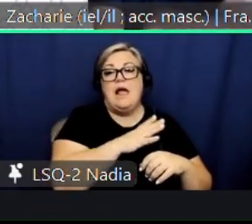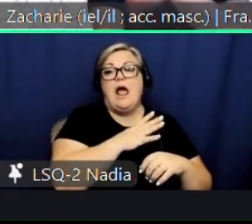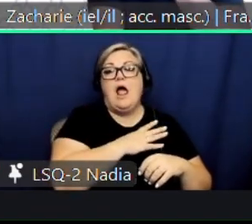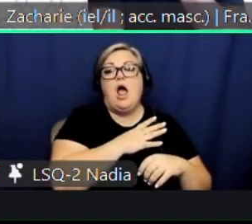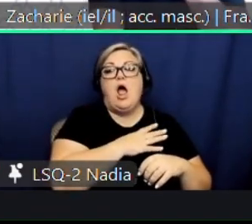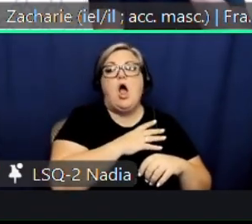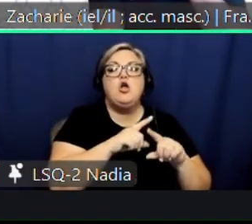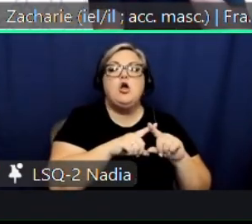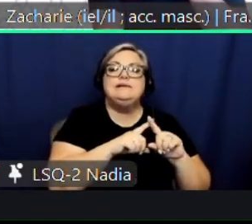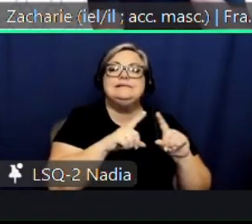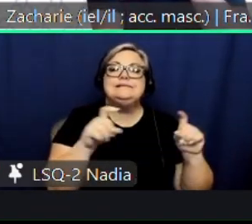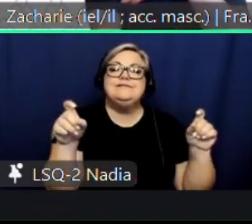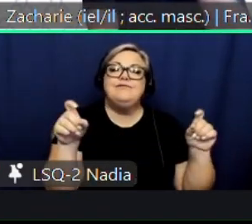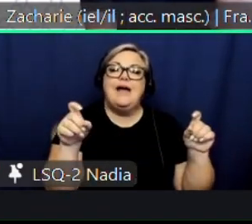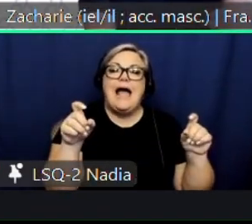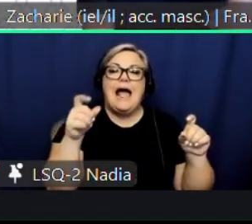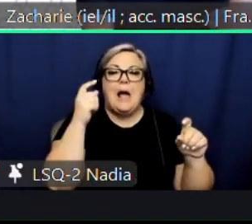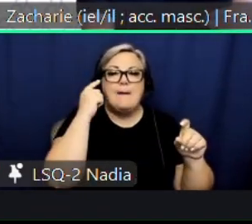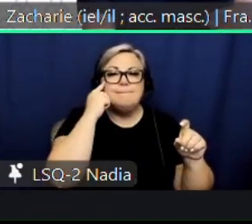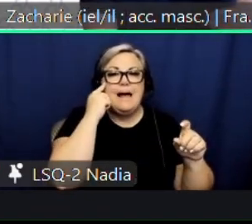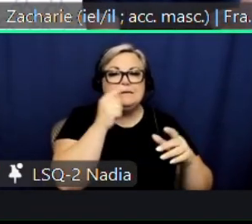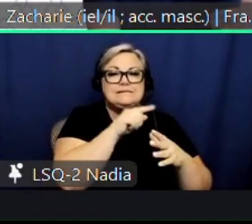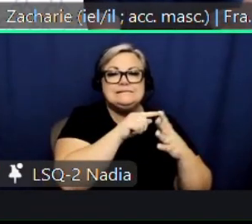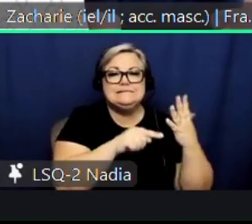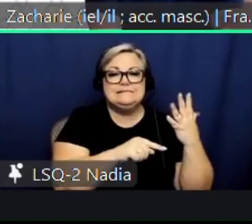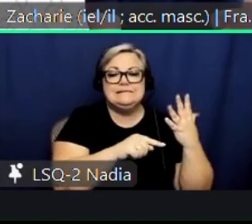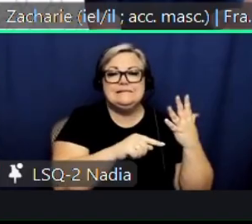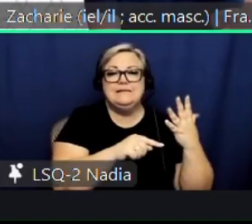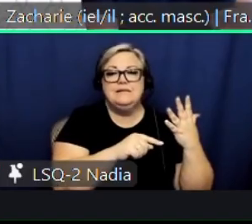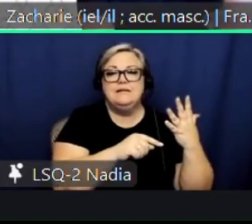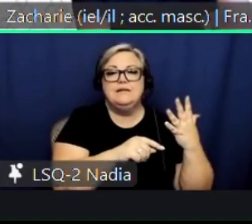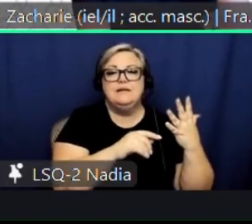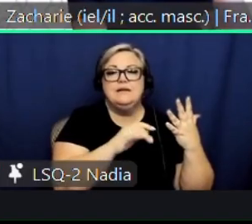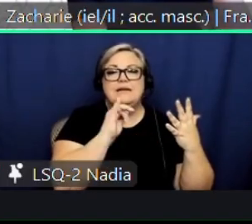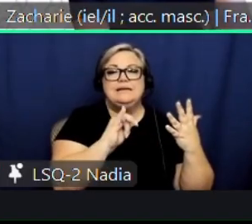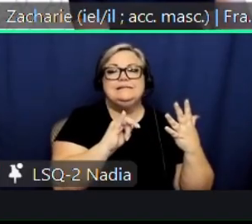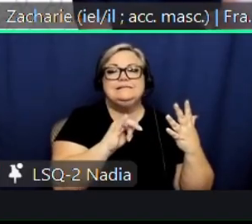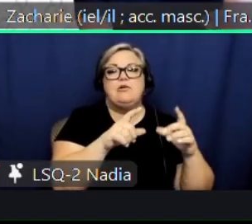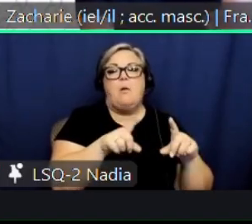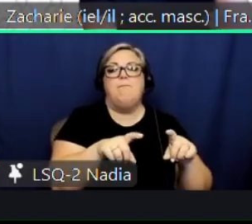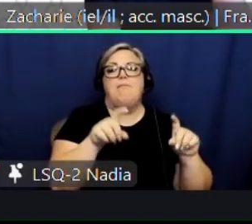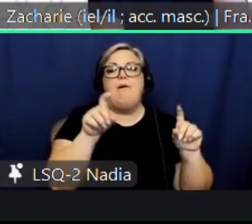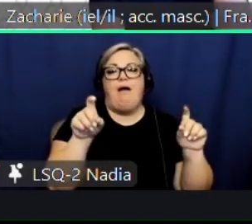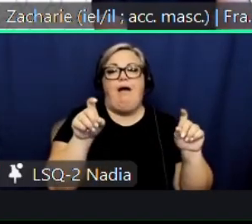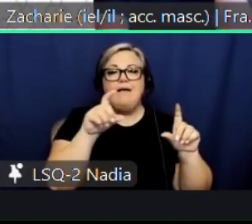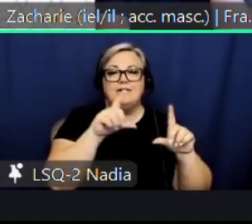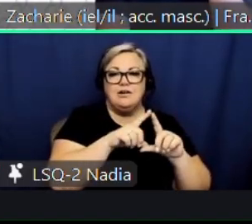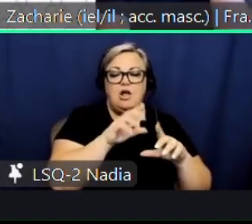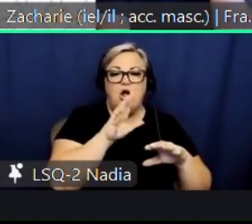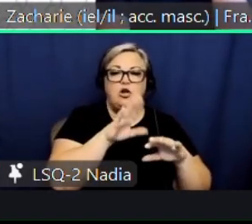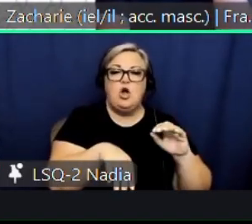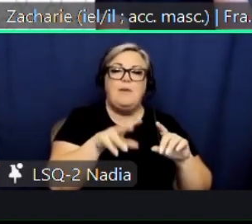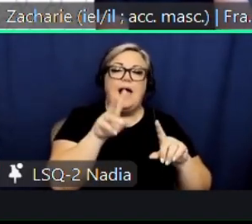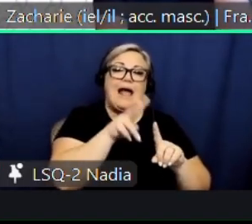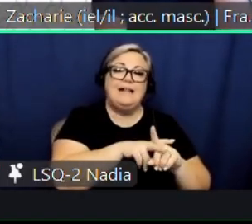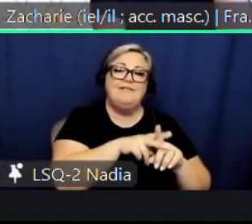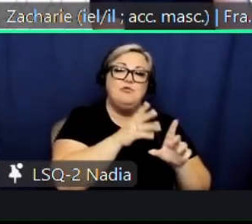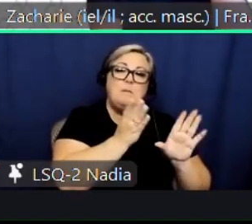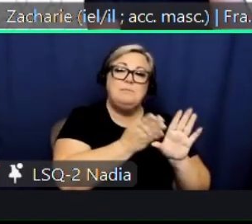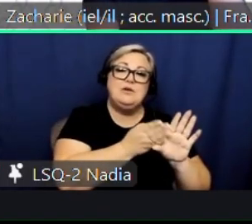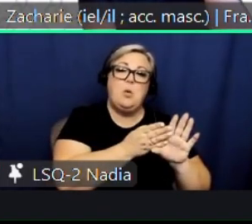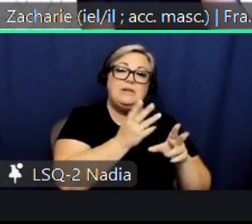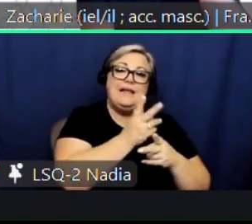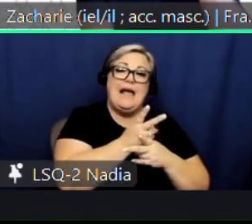y a des différents éléments à considérer lors d'un examen gynécologique versus un rendez-vous de psychothérapie.